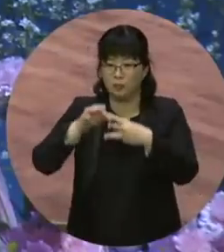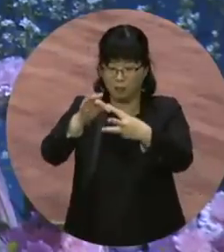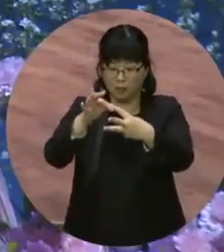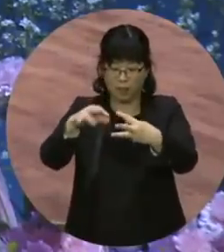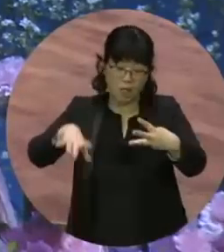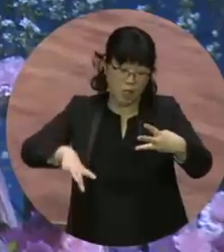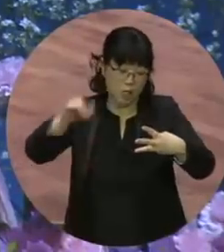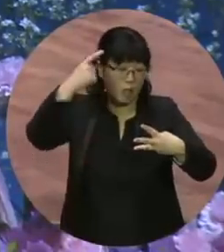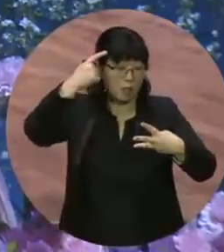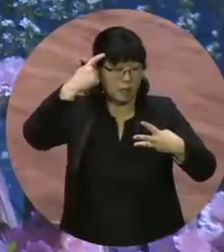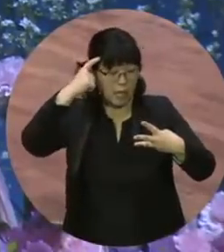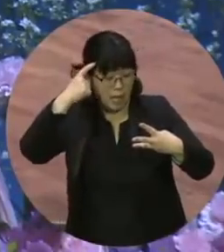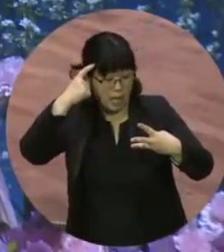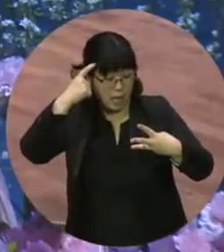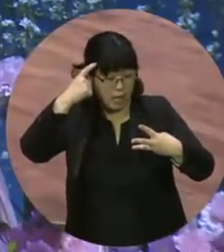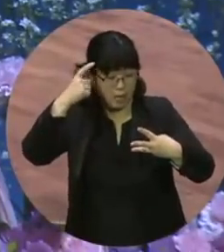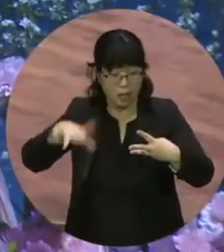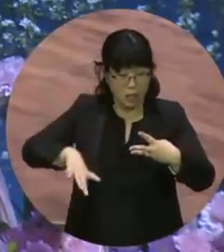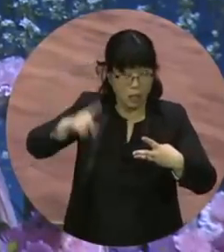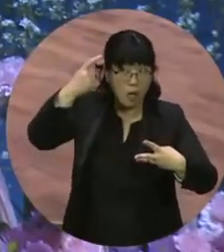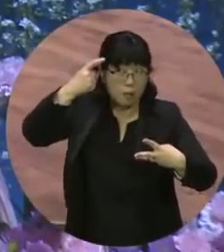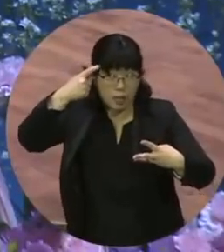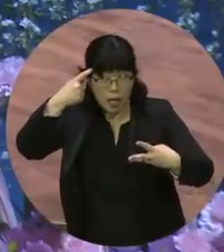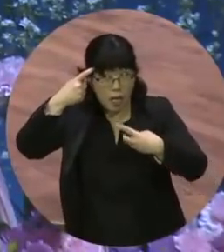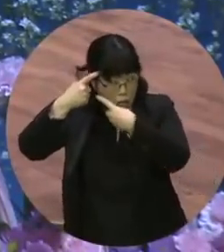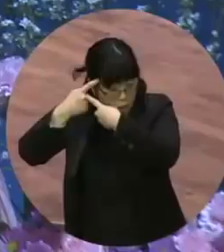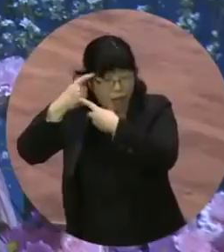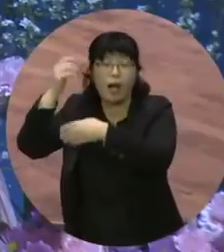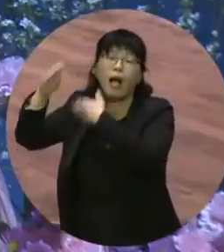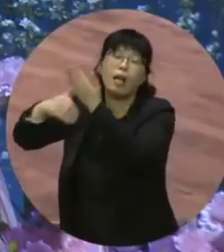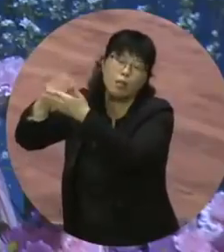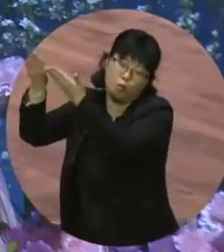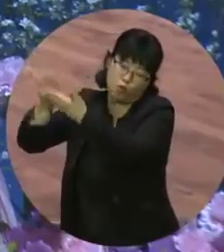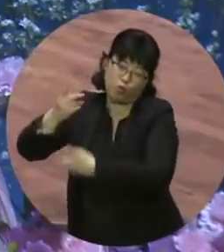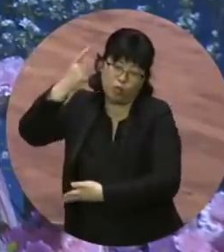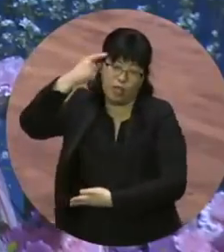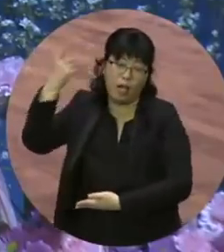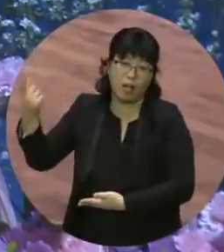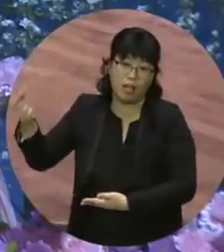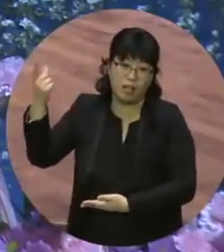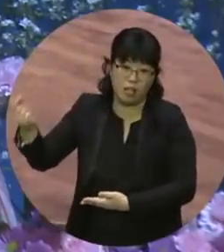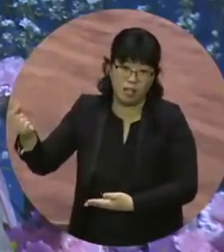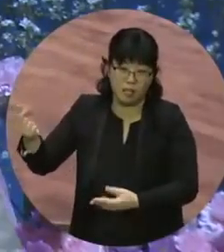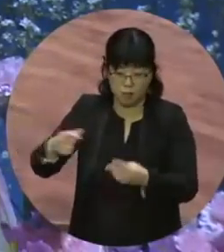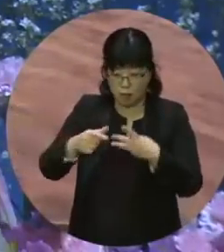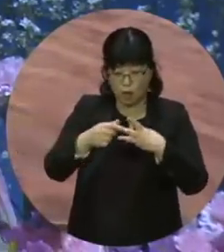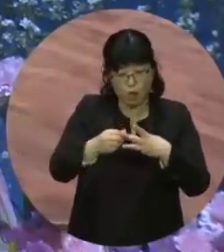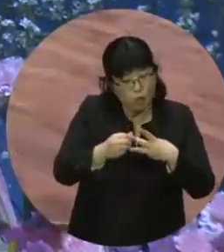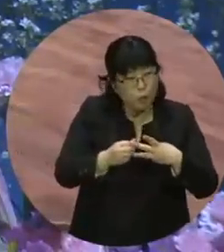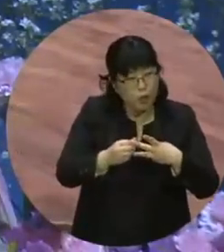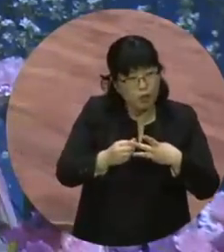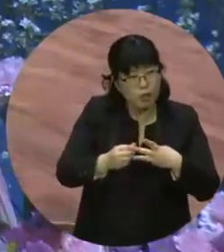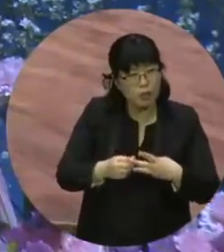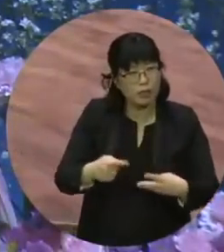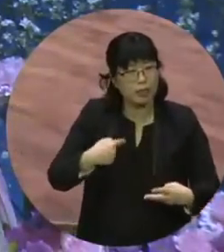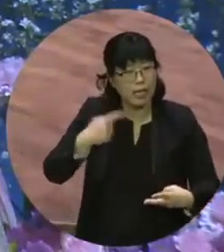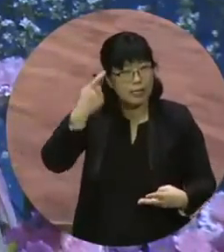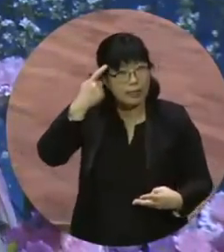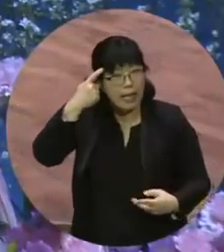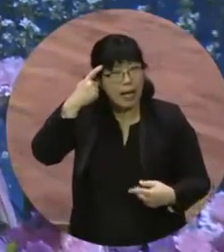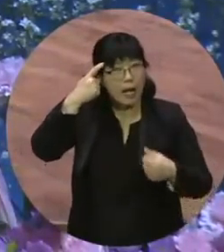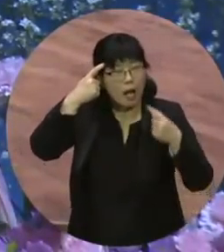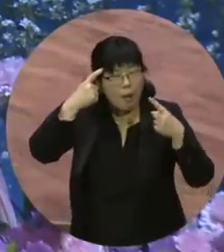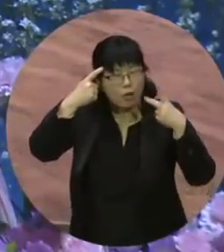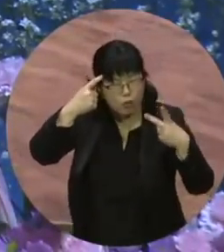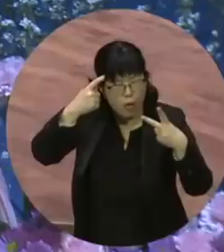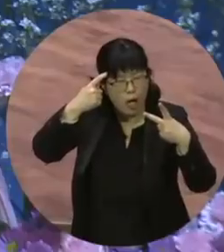처음 생각이 하나님 주는 생각이에요. 처음 생각. 둘째 생각은 내 생각이에요. 셋째 생각은 마귀가 주는